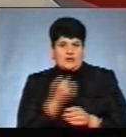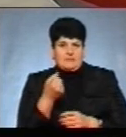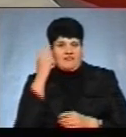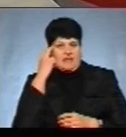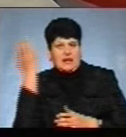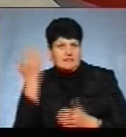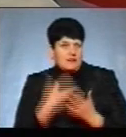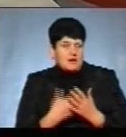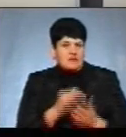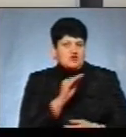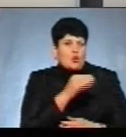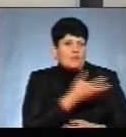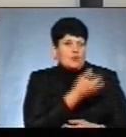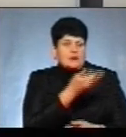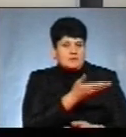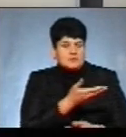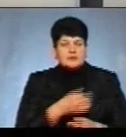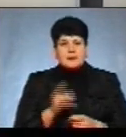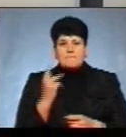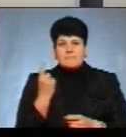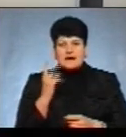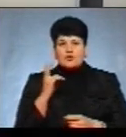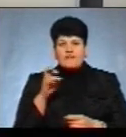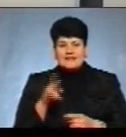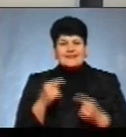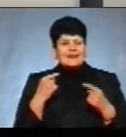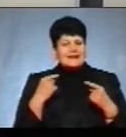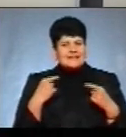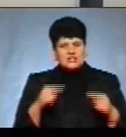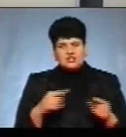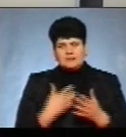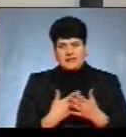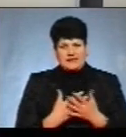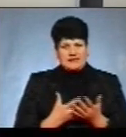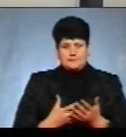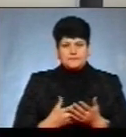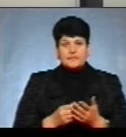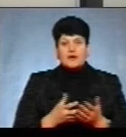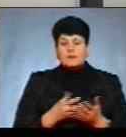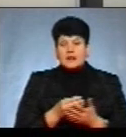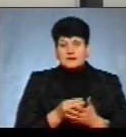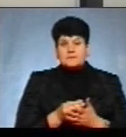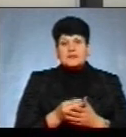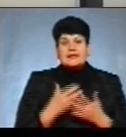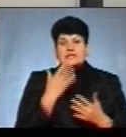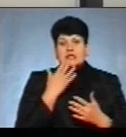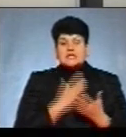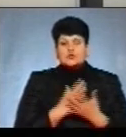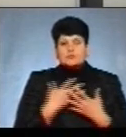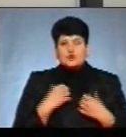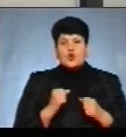в Києві там, чи в Житомирі. Тобто з 1 квітня ми переходимо зовсім на іншу модель фінансування. Тобто Національна служба здоров'я